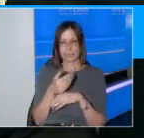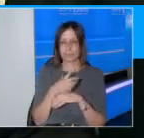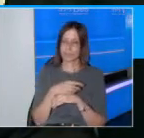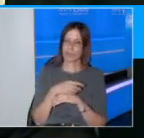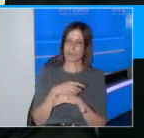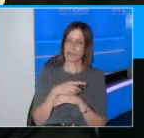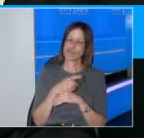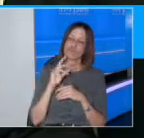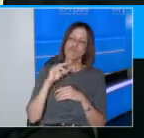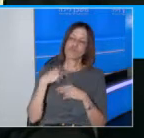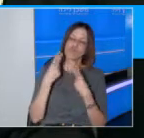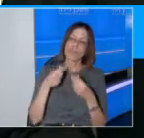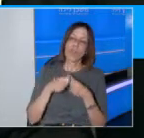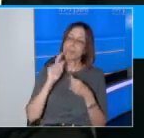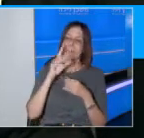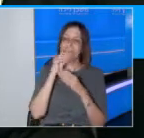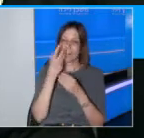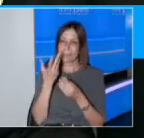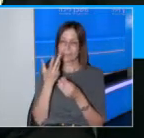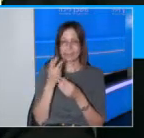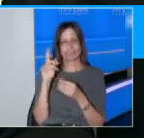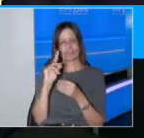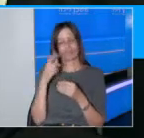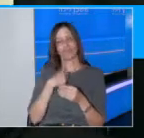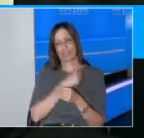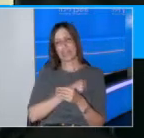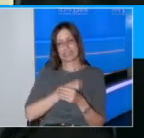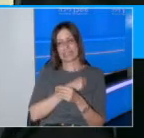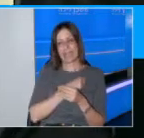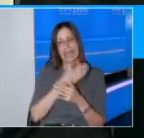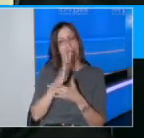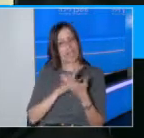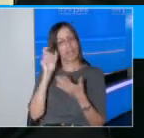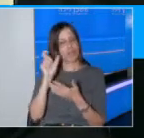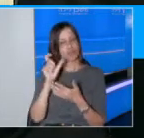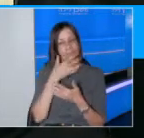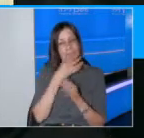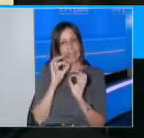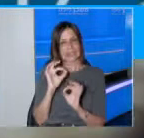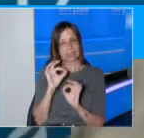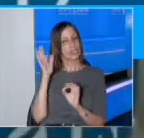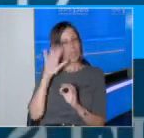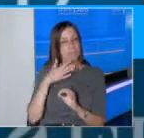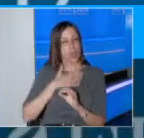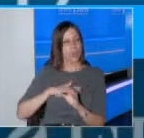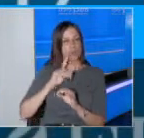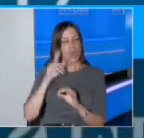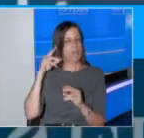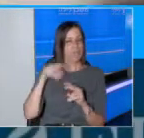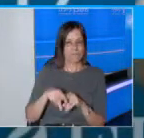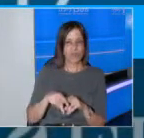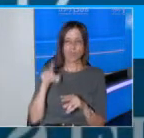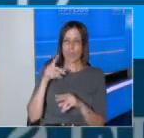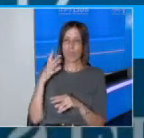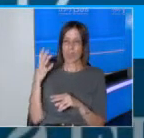שוב, תלוי על מי מדברים. אותם אלה, שלצערי חלקם אנשים רציניים מאוד, שגם היו רוצים שלא יפריעו להם ולא ייקחו